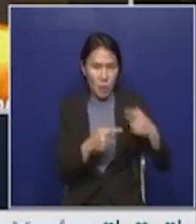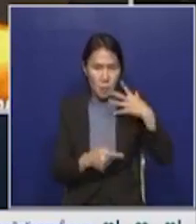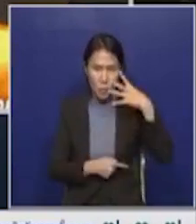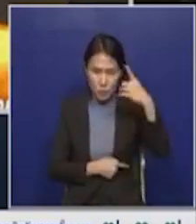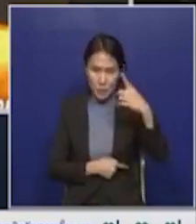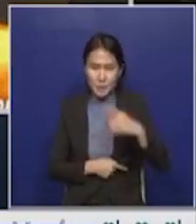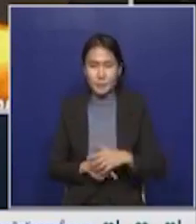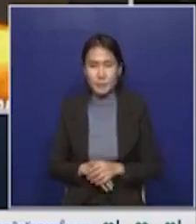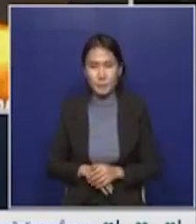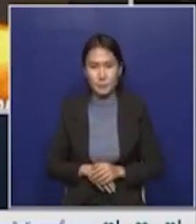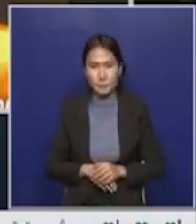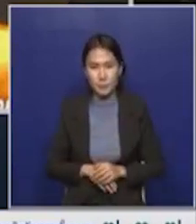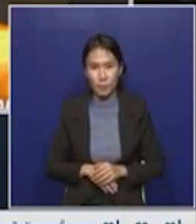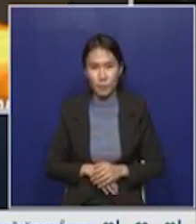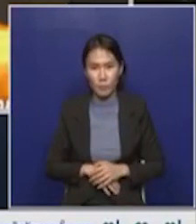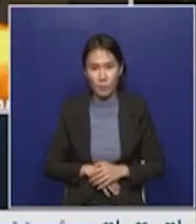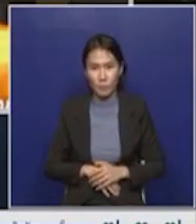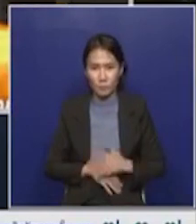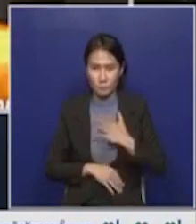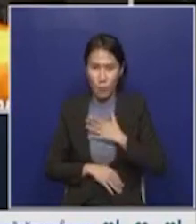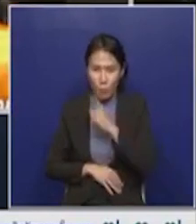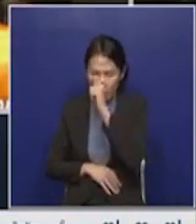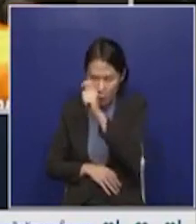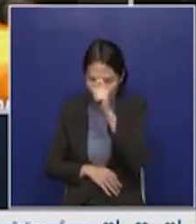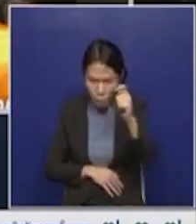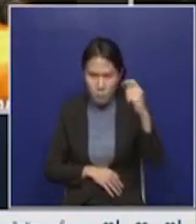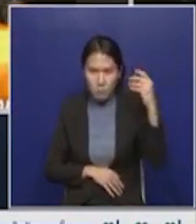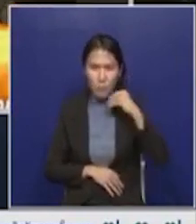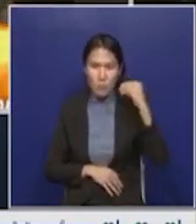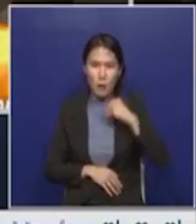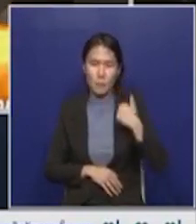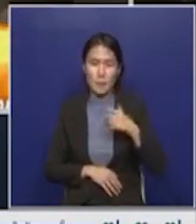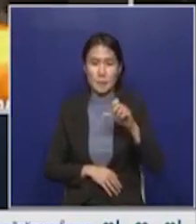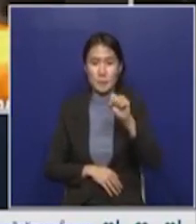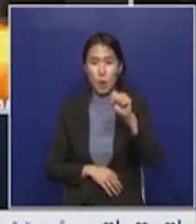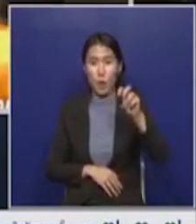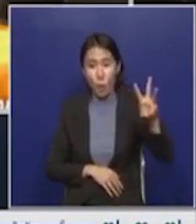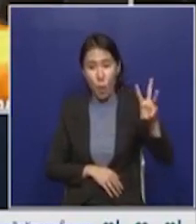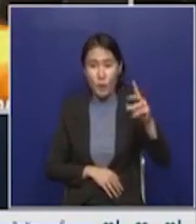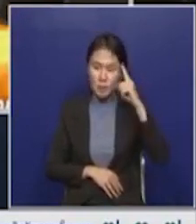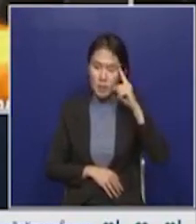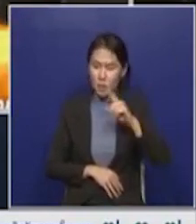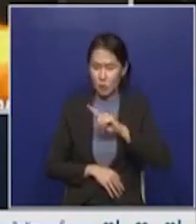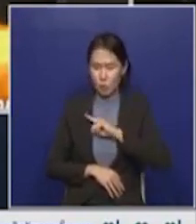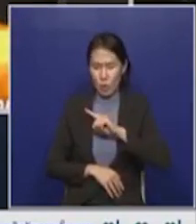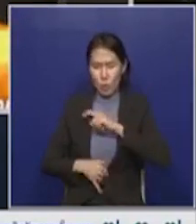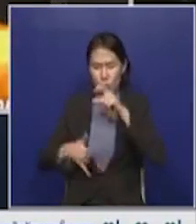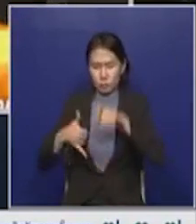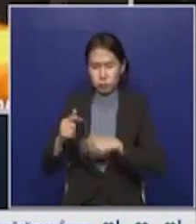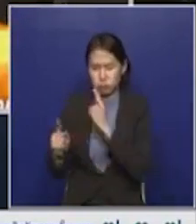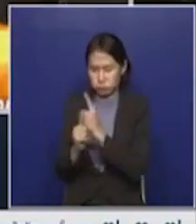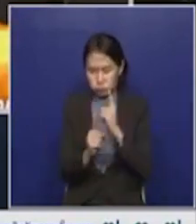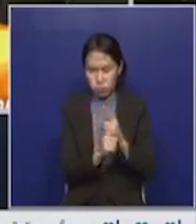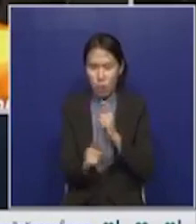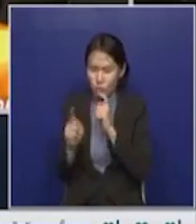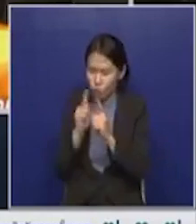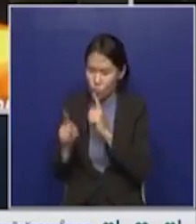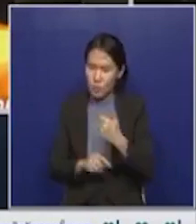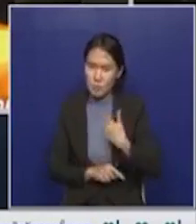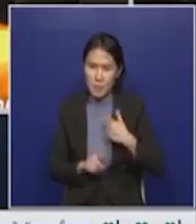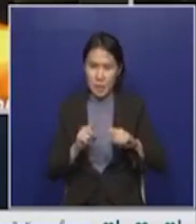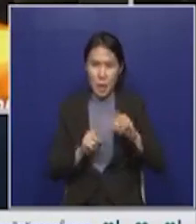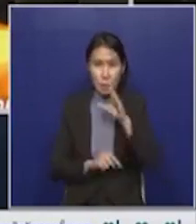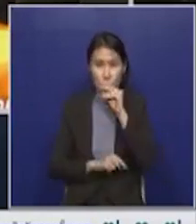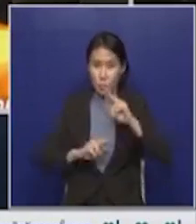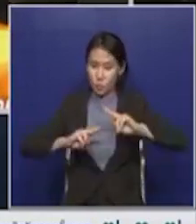นี้มีคนเคารพหลายๆท่านนะครับที่เป็นสมาชิกวุฒิสภาในส่วนตัวก็รู้จักเคารพกันหลายท่านแต่ผมไม่ได้พูด